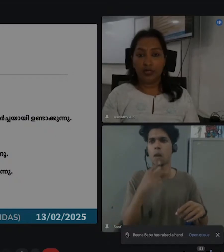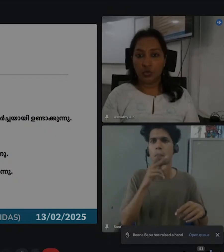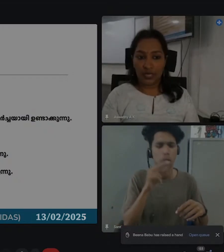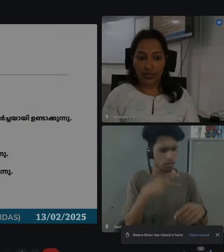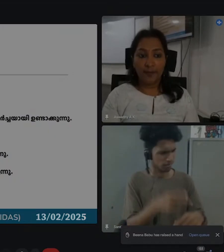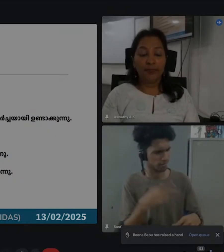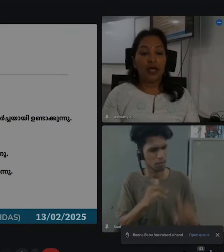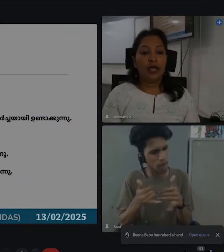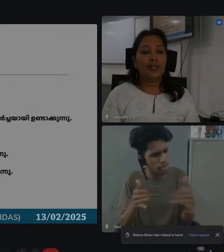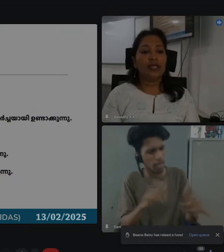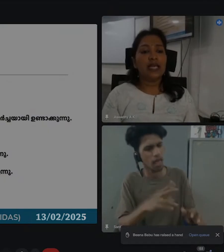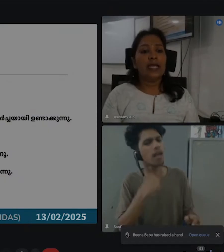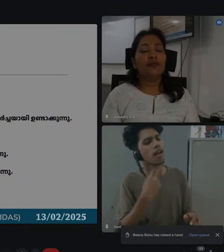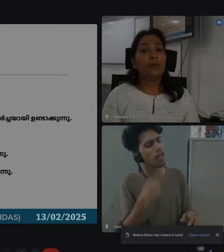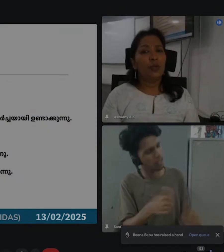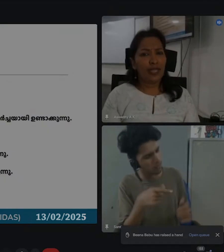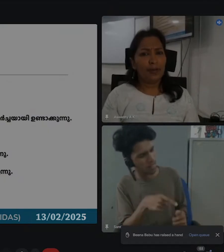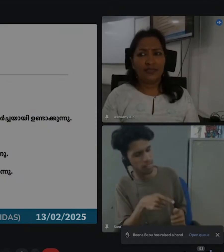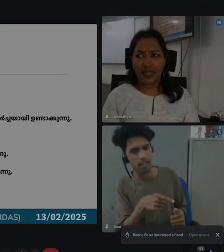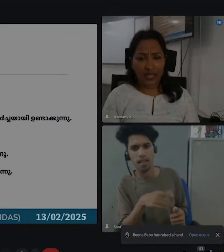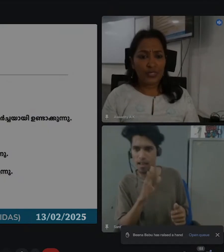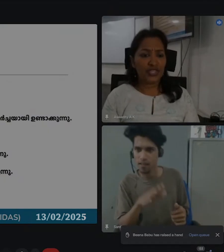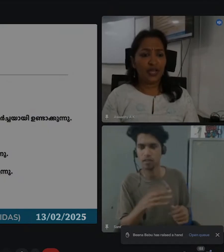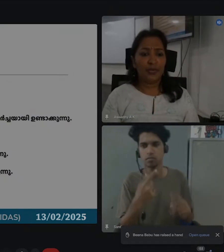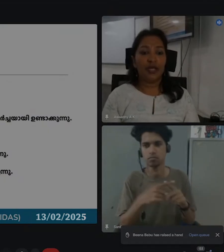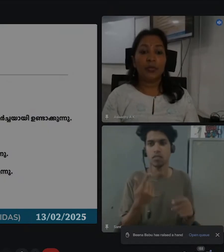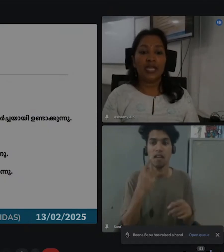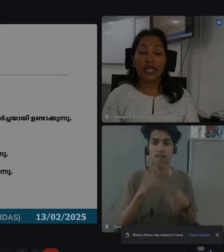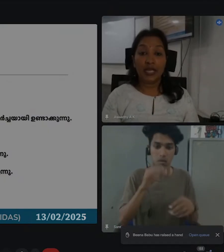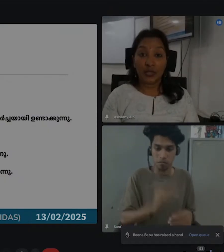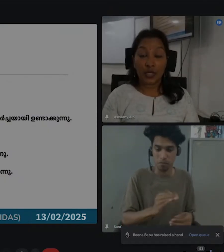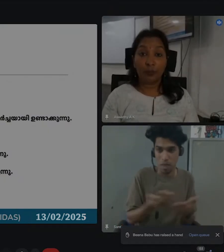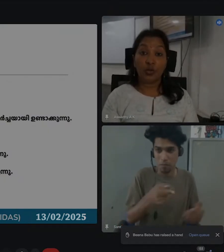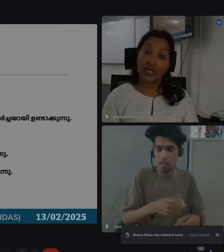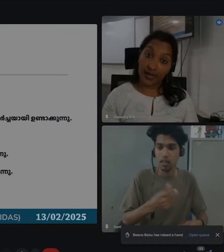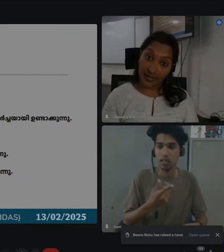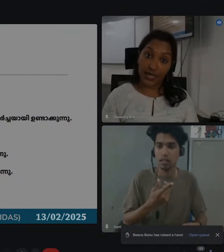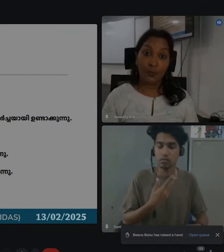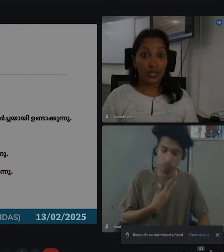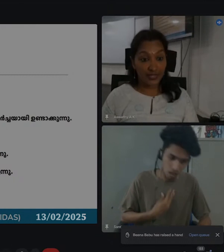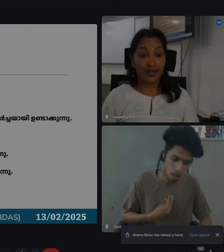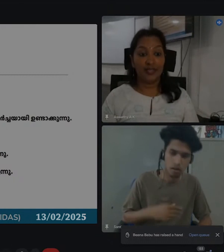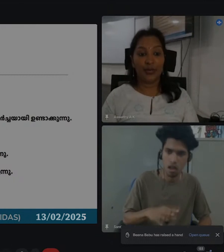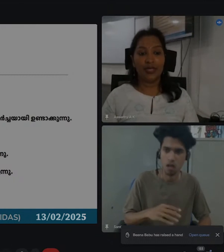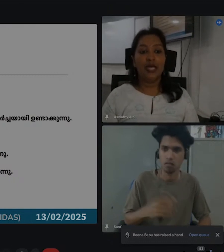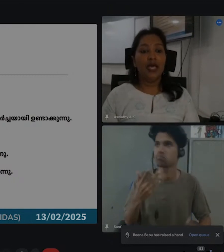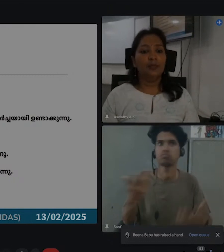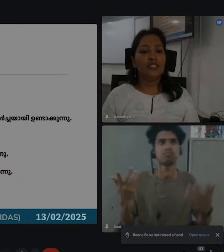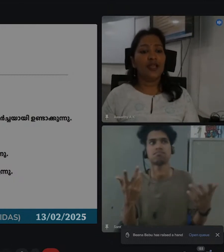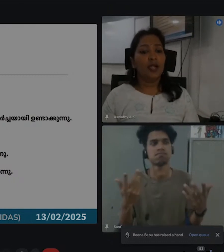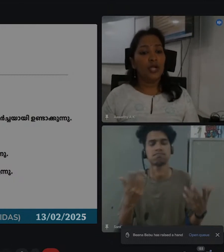കളിക്കുന്നതായി നമുക്ക് തോന്നാറുണ്ട്. അതുപോലെ സങ്കടം വരുമ്പോൾ പ്രിയപ്പെട്ടവരെ അന്വേഷിക്കാറുണ്ട്. കുട്ടിയെ എടുക്കാൻ തുടങ്ങുമ്പോൾ കുട്ടി 2 കൈകളും ഉയർത്തി